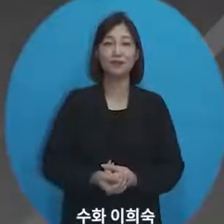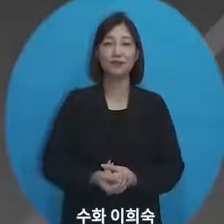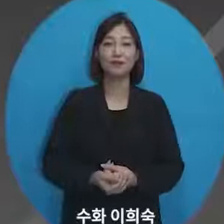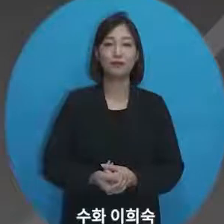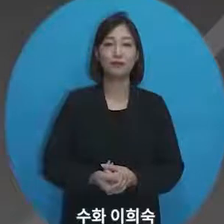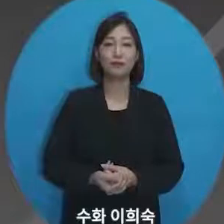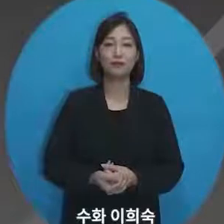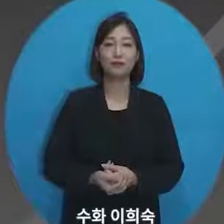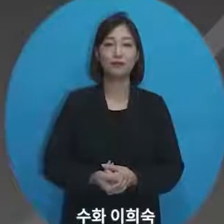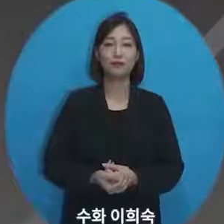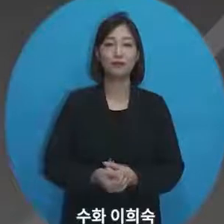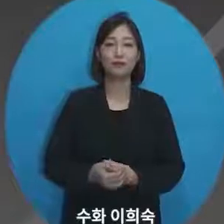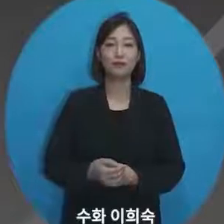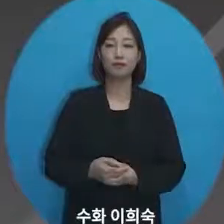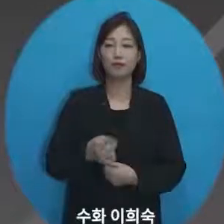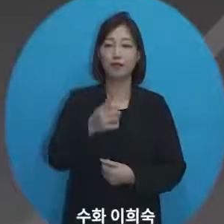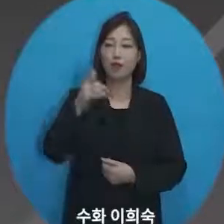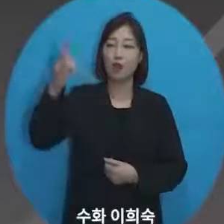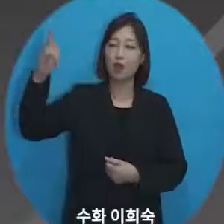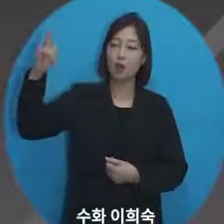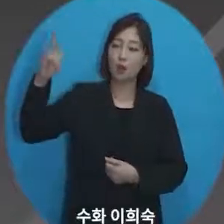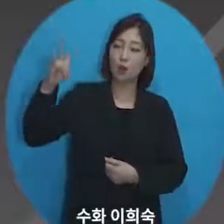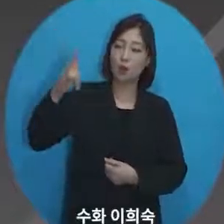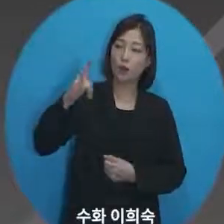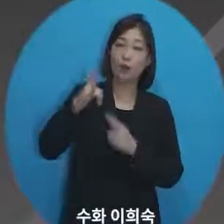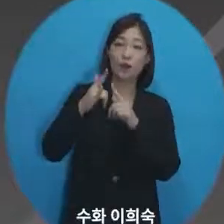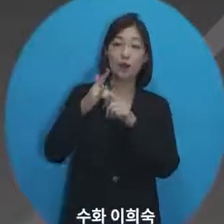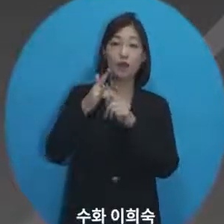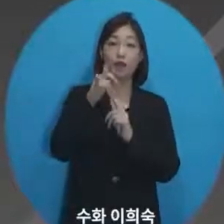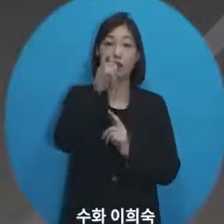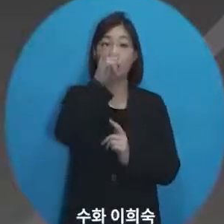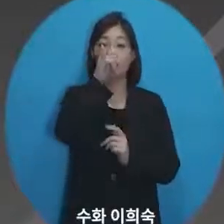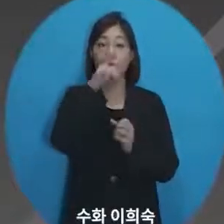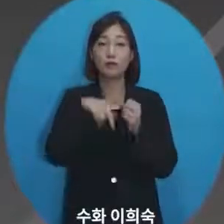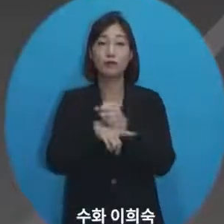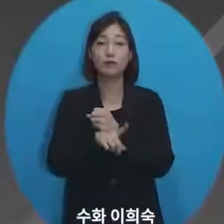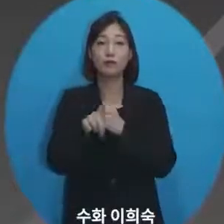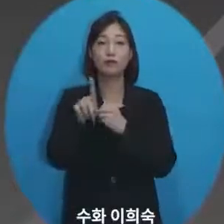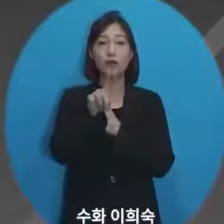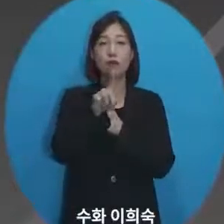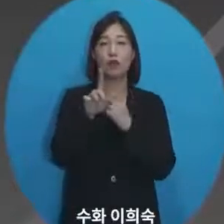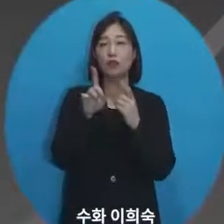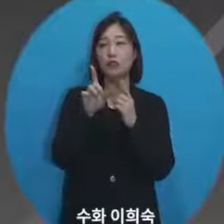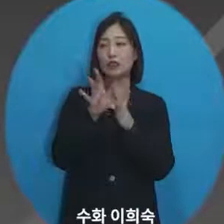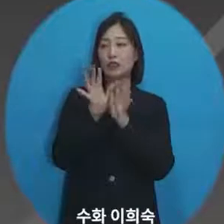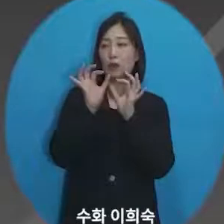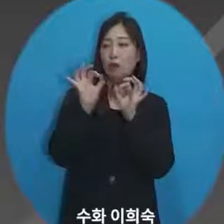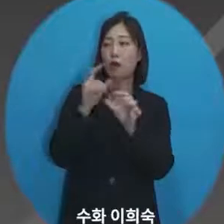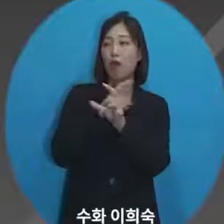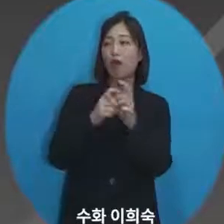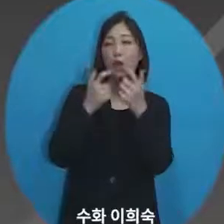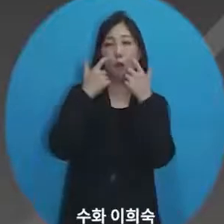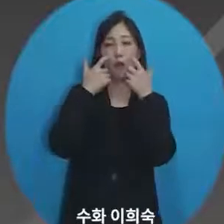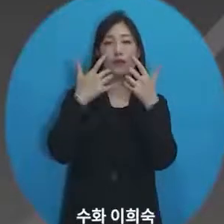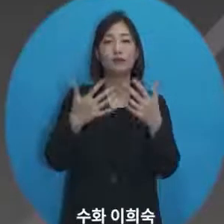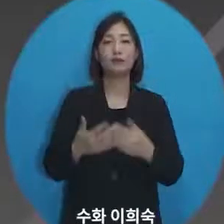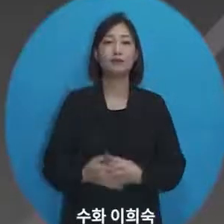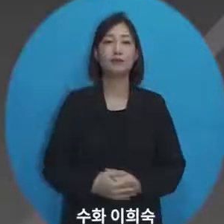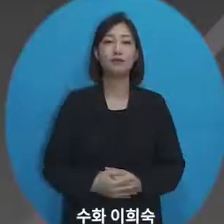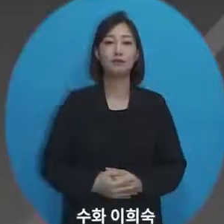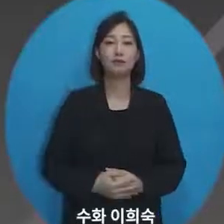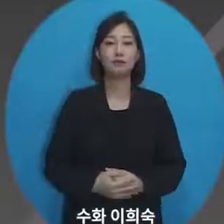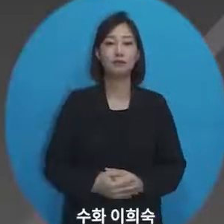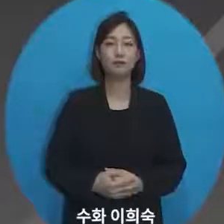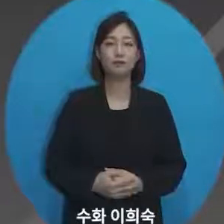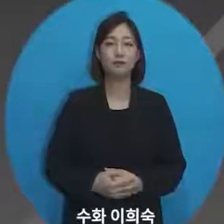사진인데요. 선형 블럭에 조명을 비춰줌으로써 좀 더 시인성이 좋게 만들어주는 것을 알